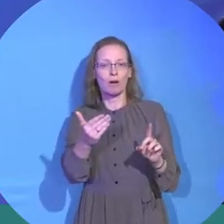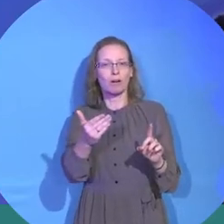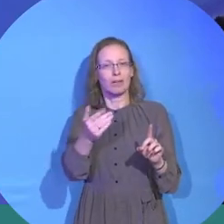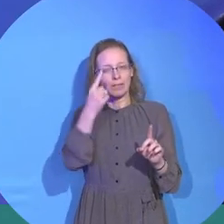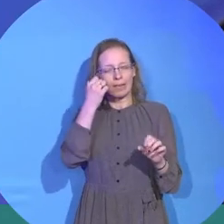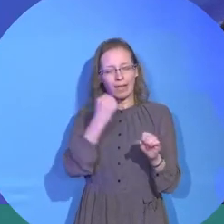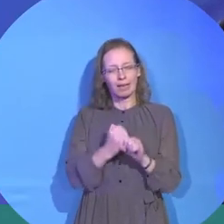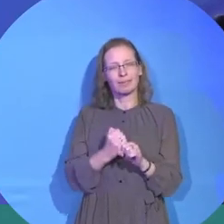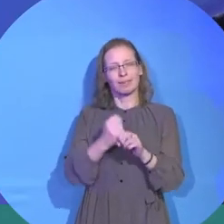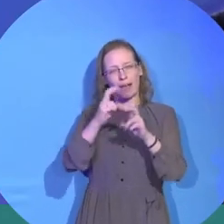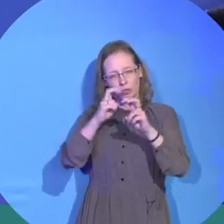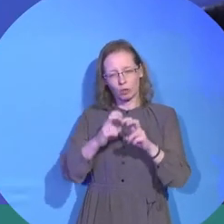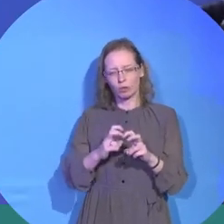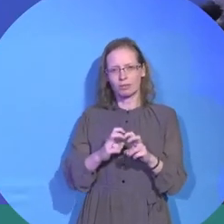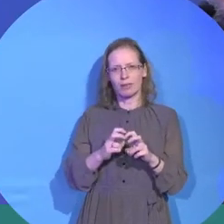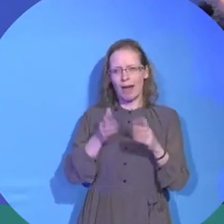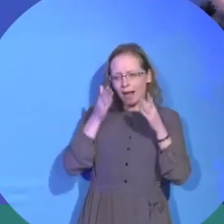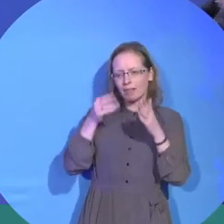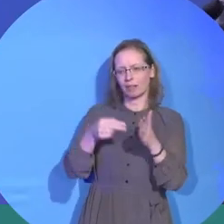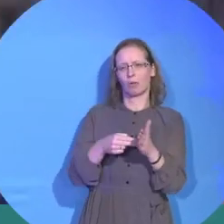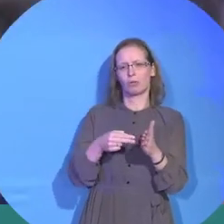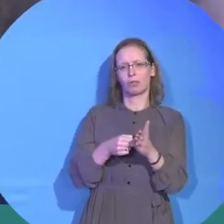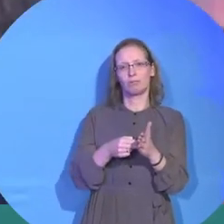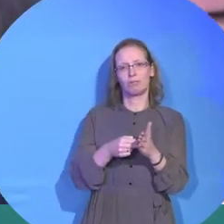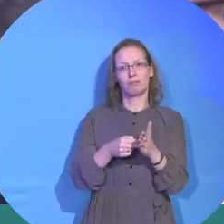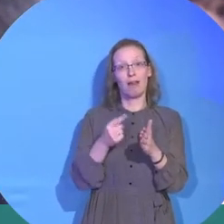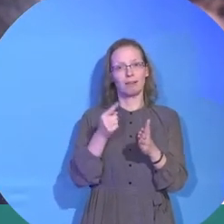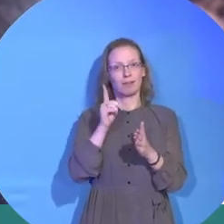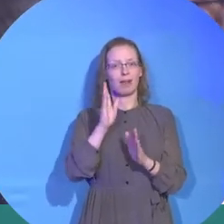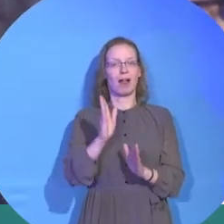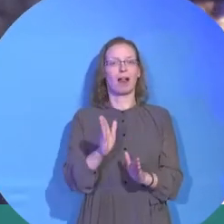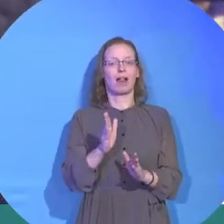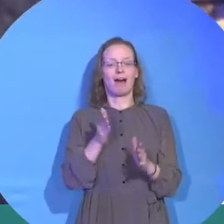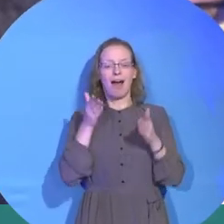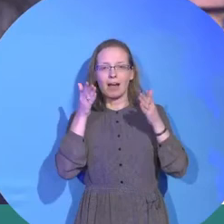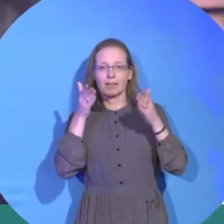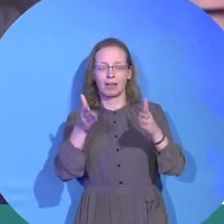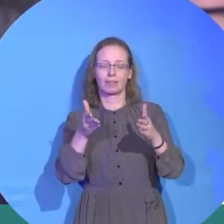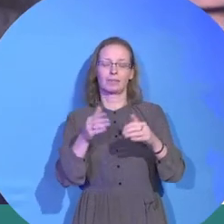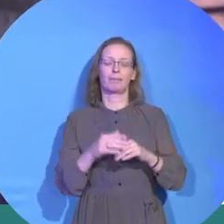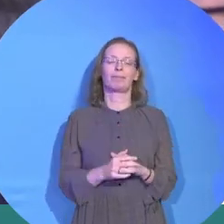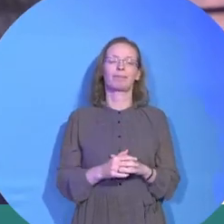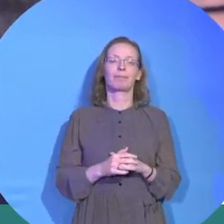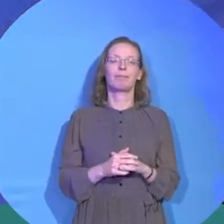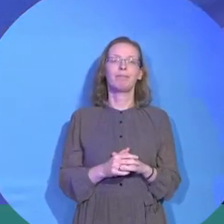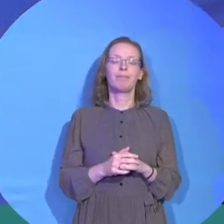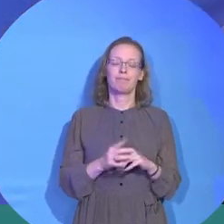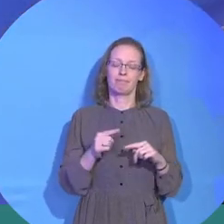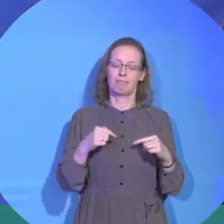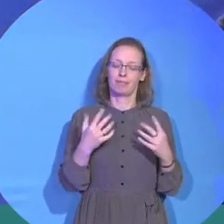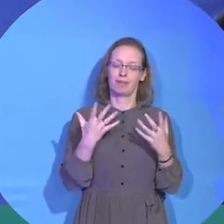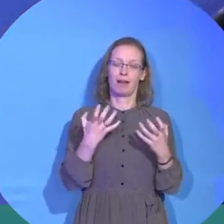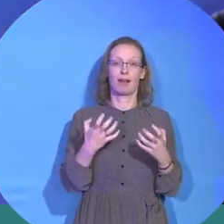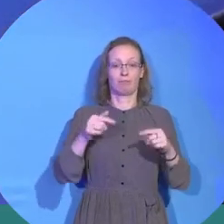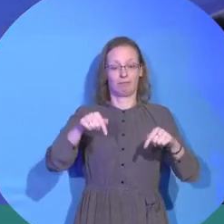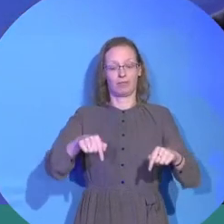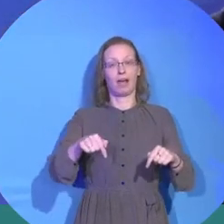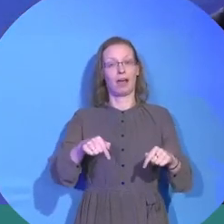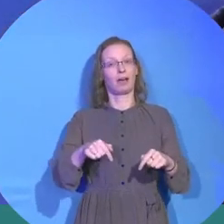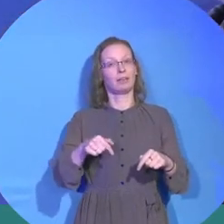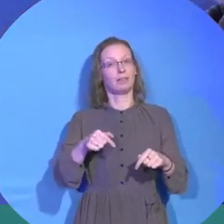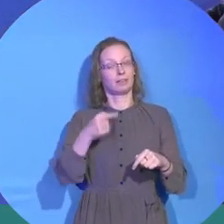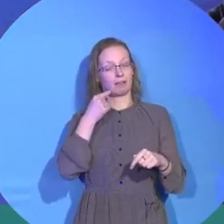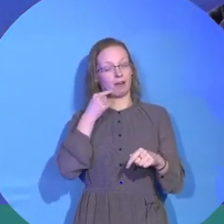dit verdient aandacht. Ja. Alleen aan het aandacht geven. Kijk, graag willen wij op een dag als de Mars voor het Leven iets zeggen van, verwachting is